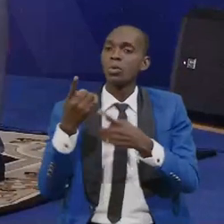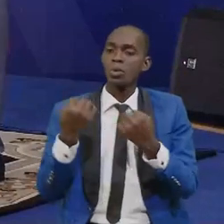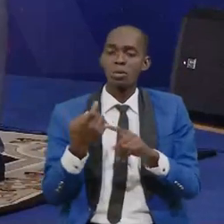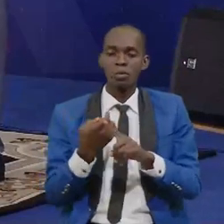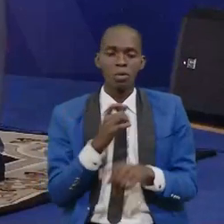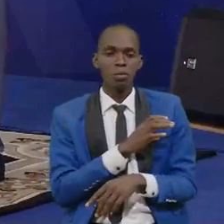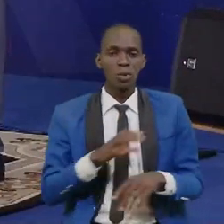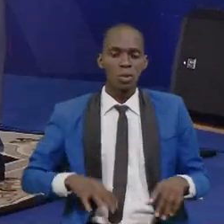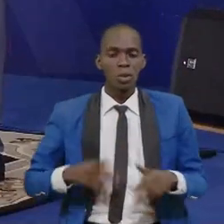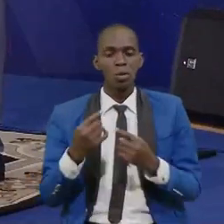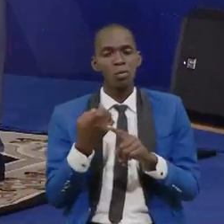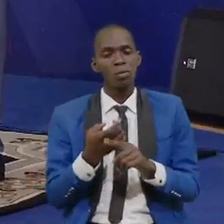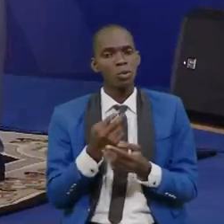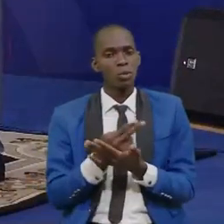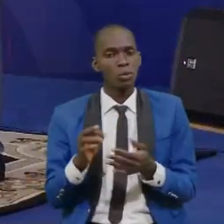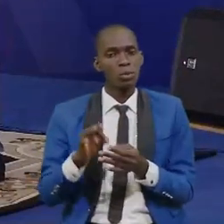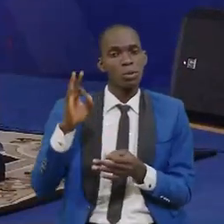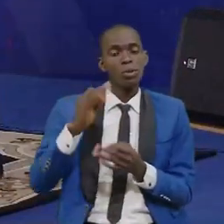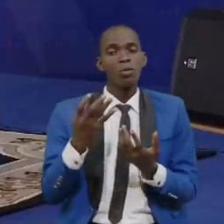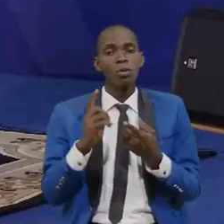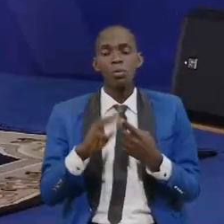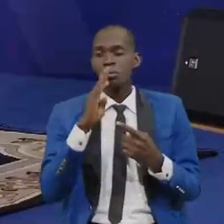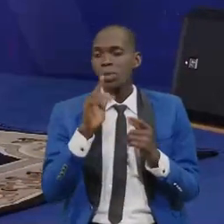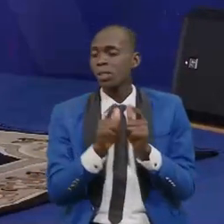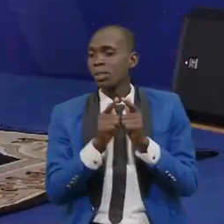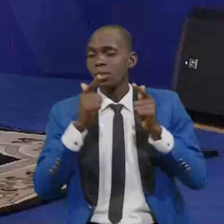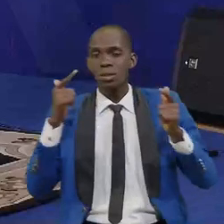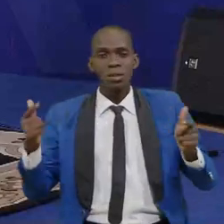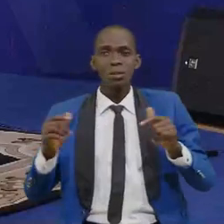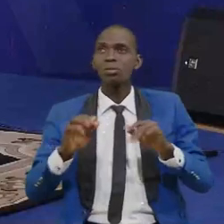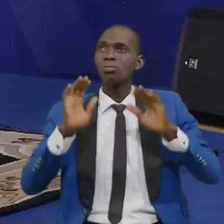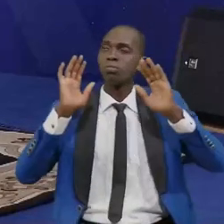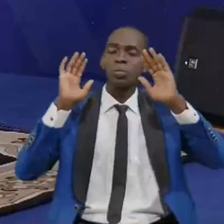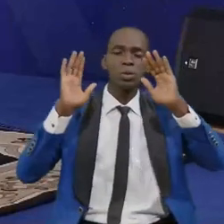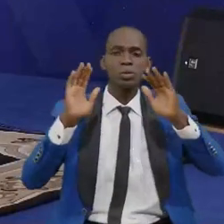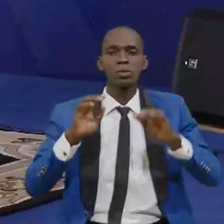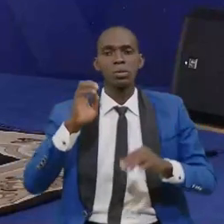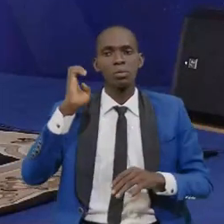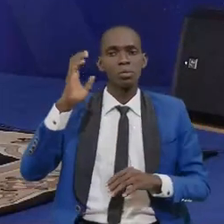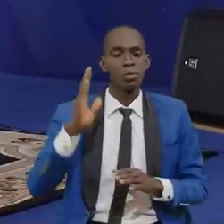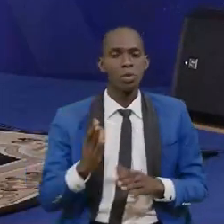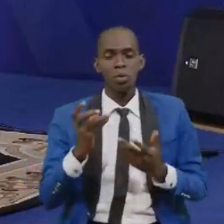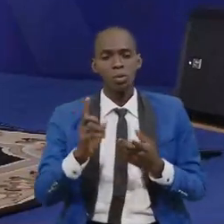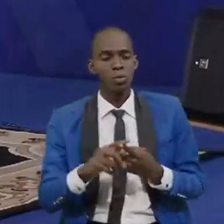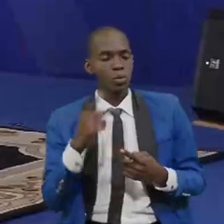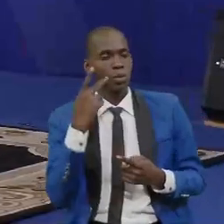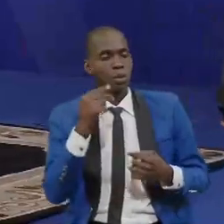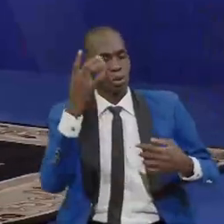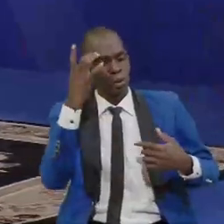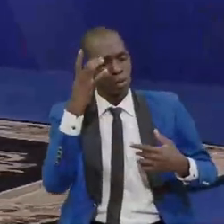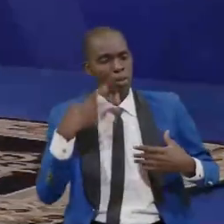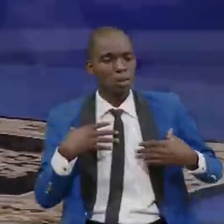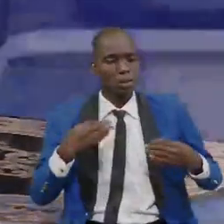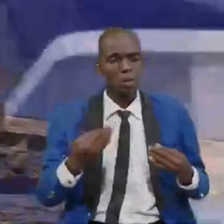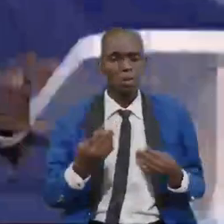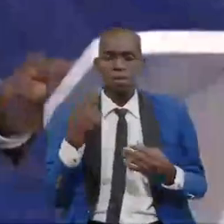être un évangéliste dynamique, et tu veux que les âmes soient sauvées, tu veux que les malades soient guéris,